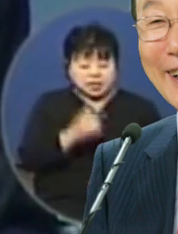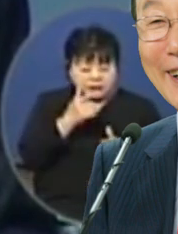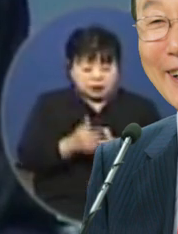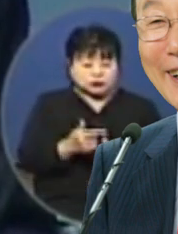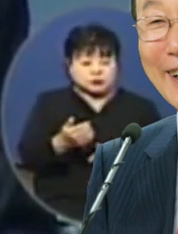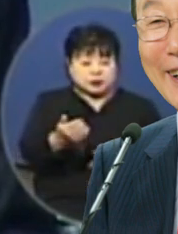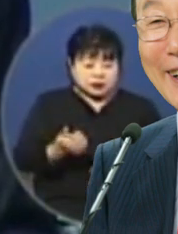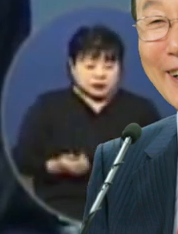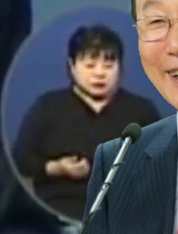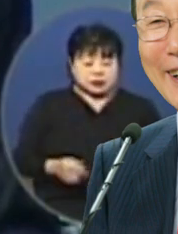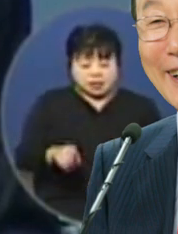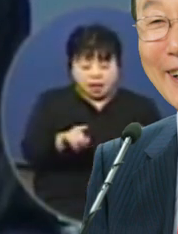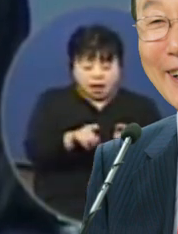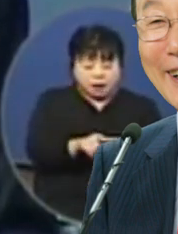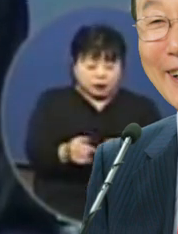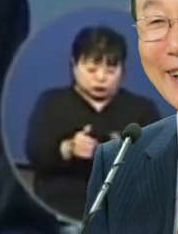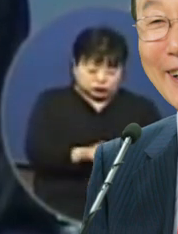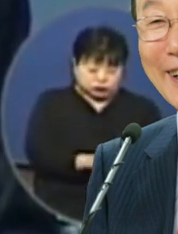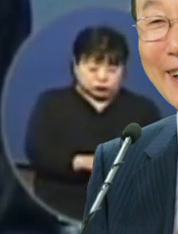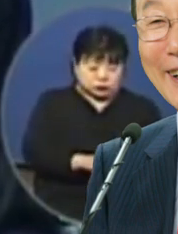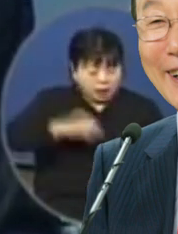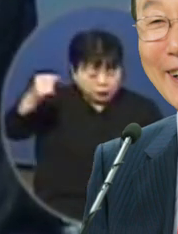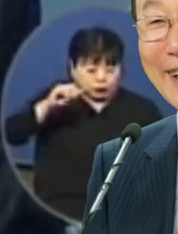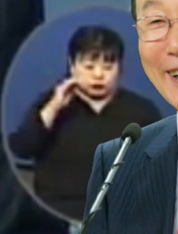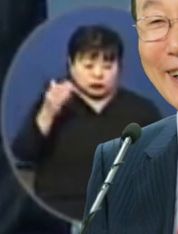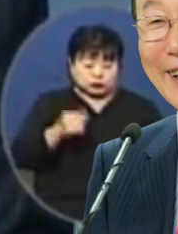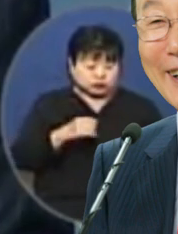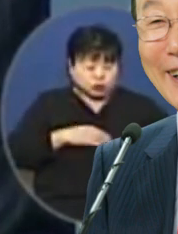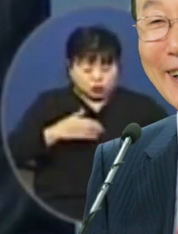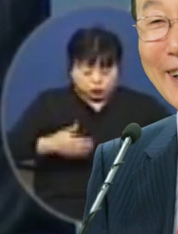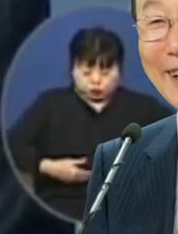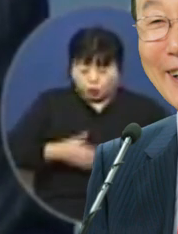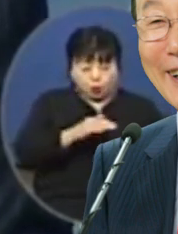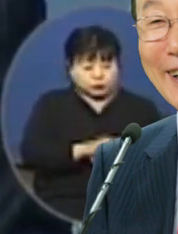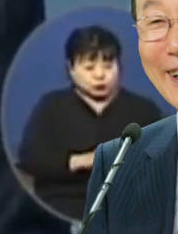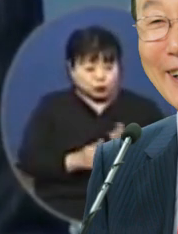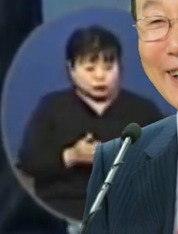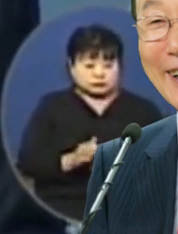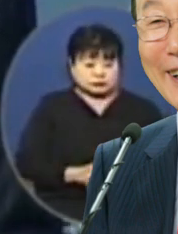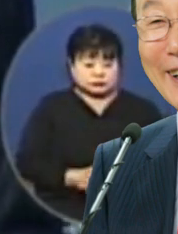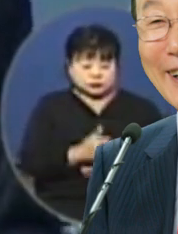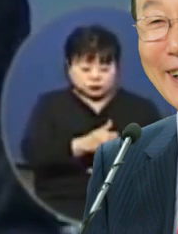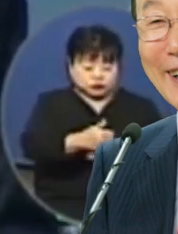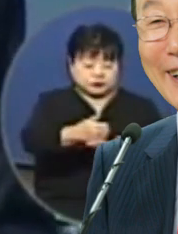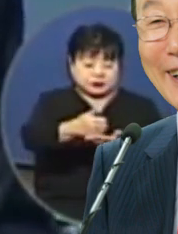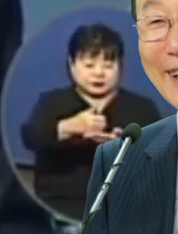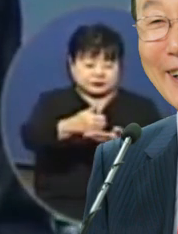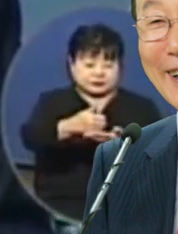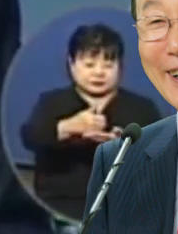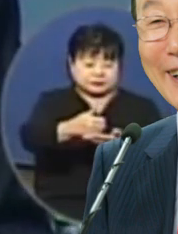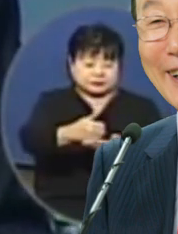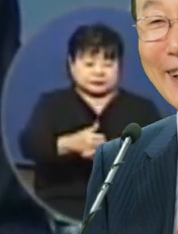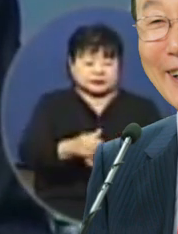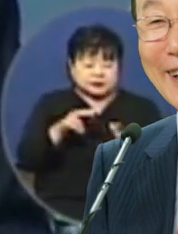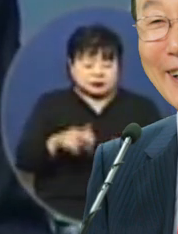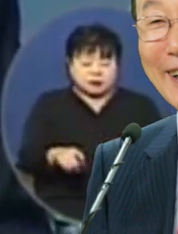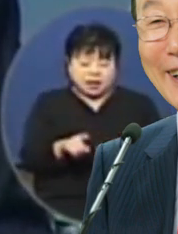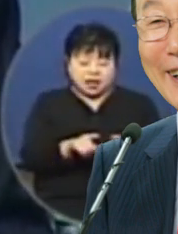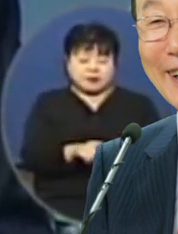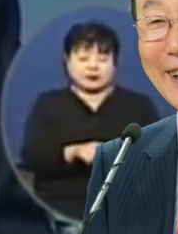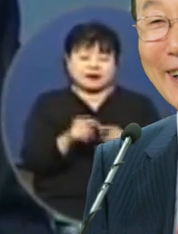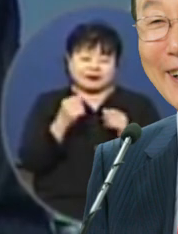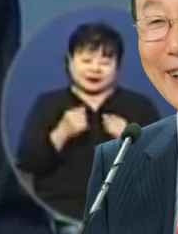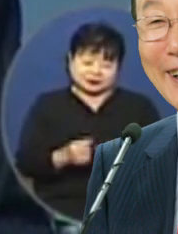예수님이 여러분과 함께 죽음을 통과하기 때문에 두려워할 필요 없는 것입니다. 주님이 우리와 지금 같이 계신